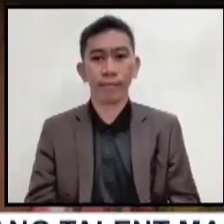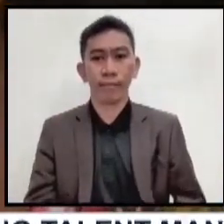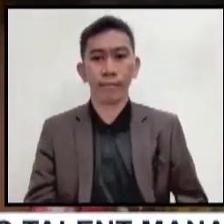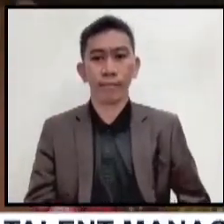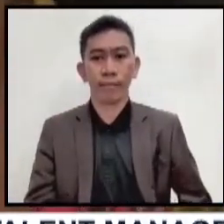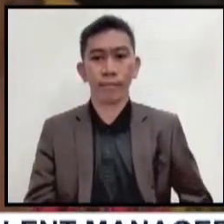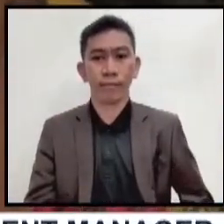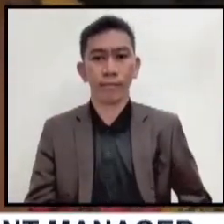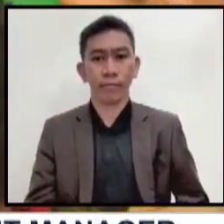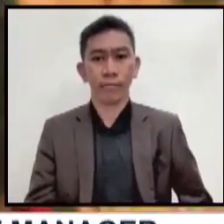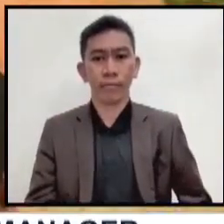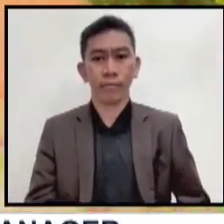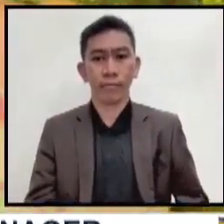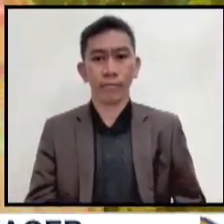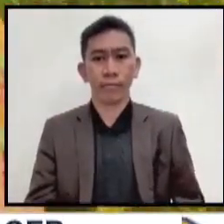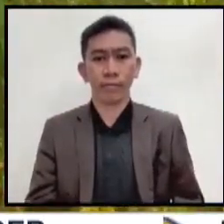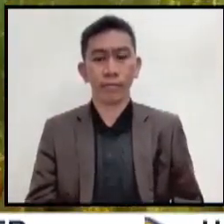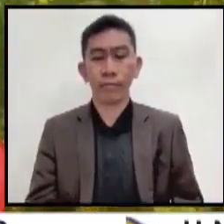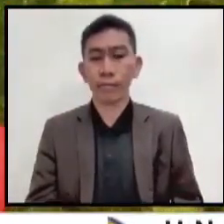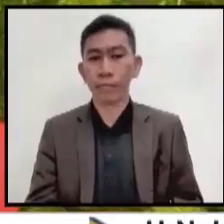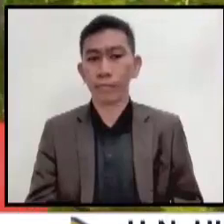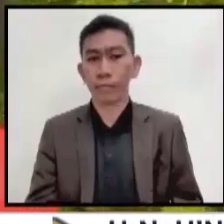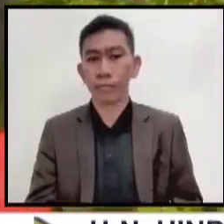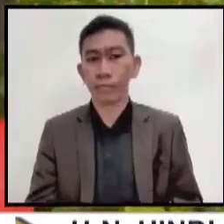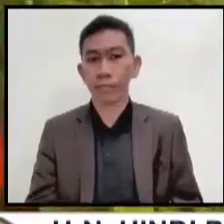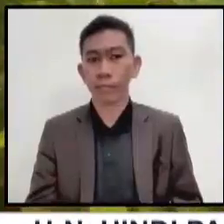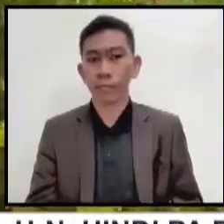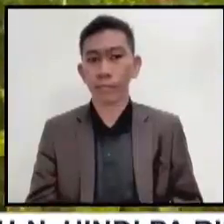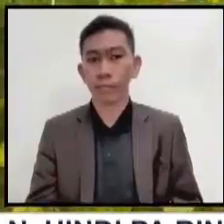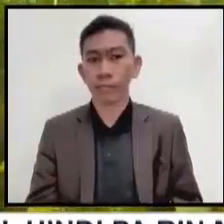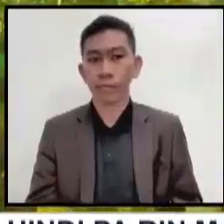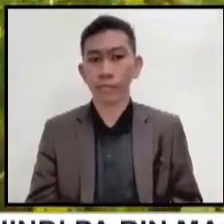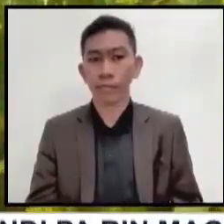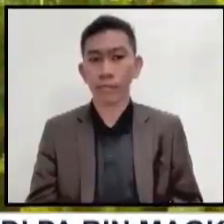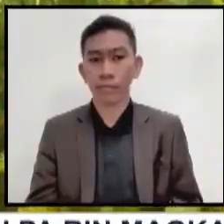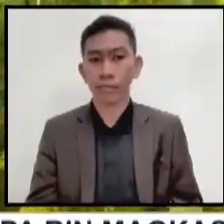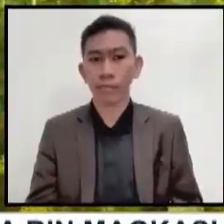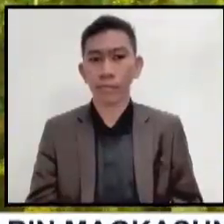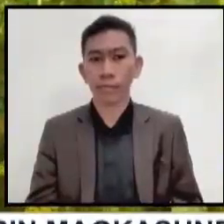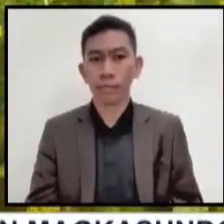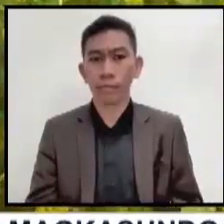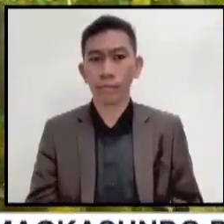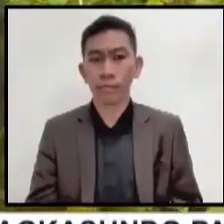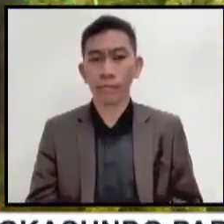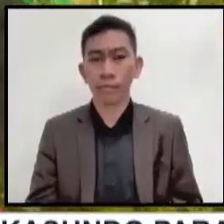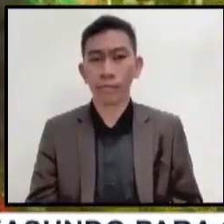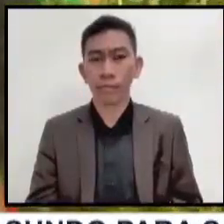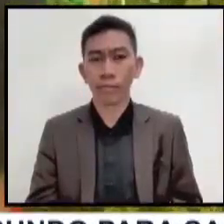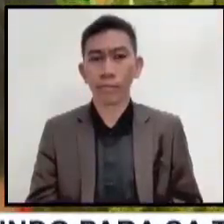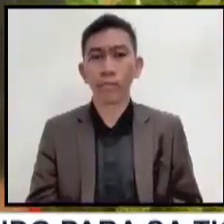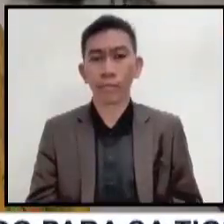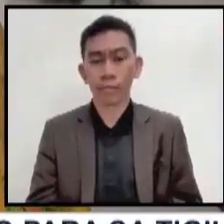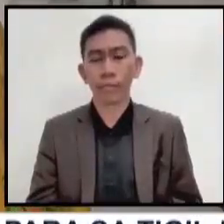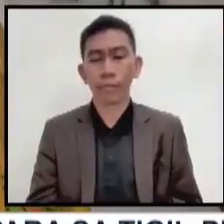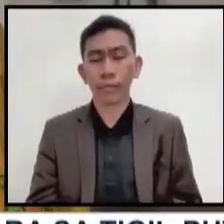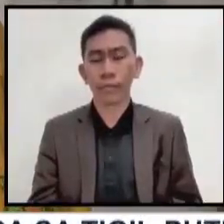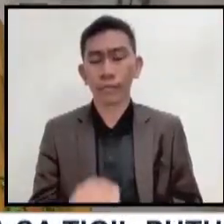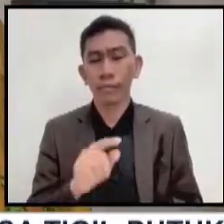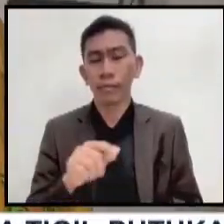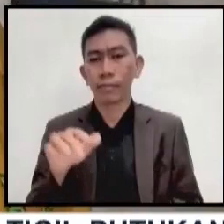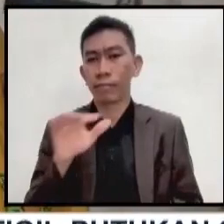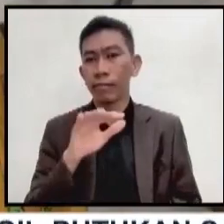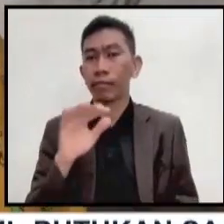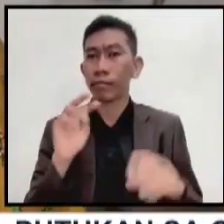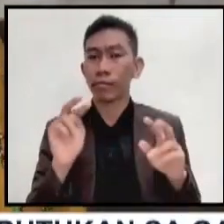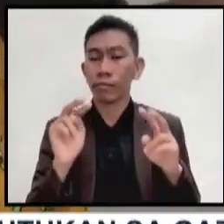Para na lang sa mga bata. Yung na, nakapanood sa akin, sana tulungan ako. Hingi ako sa inyo